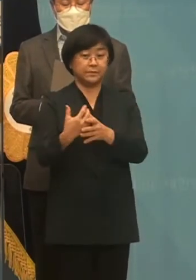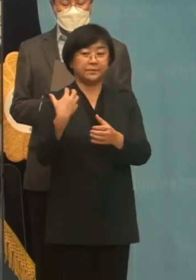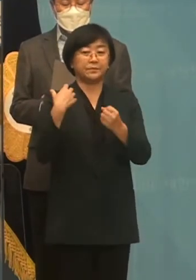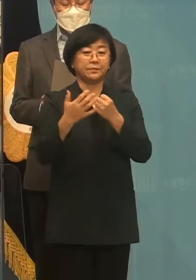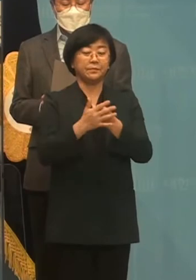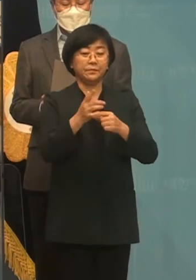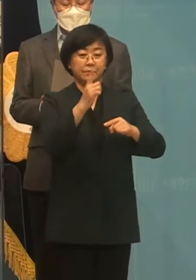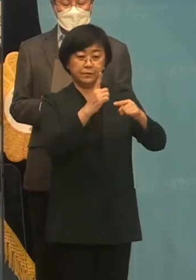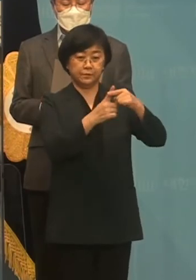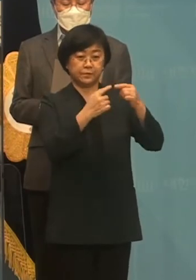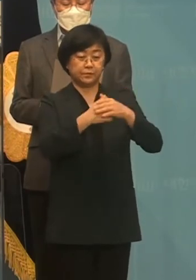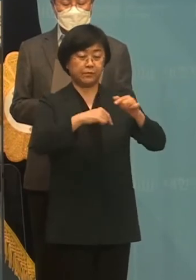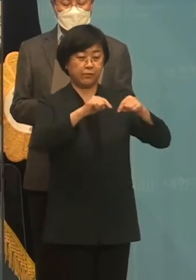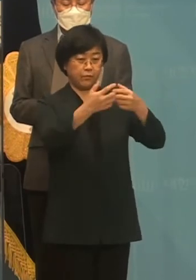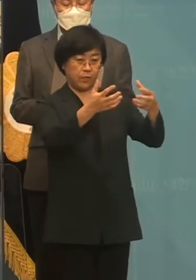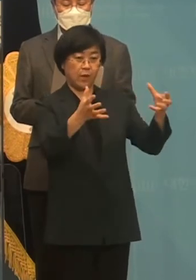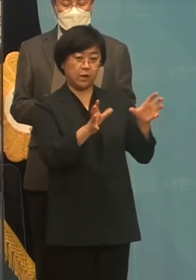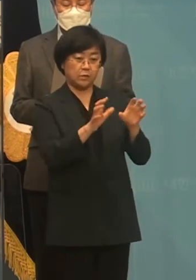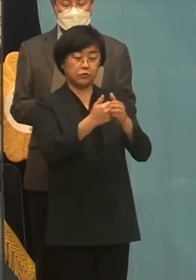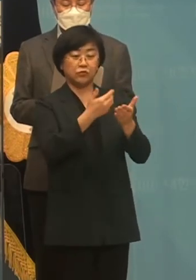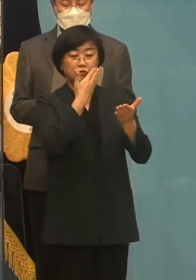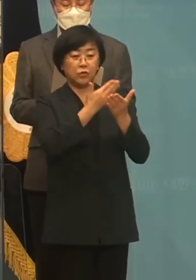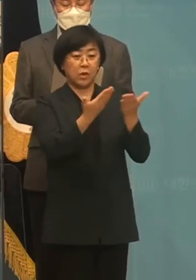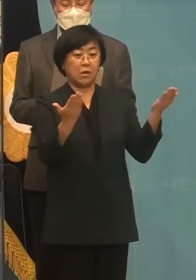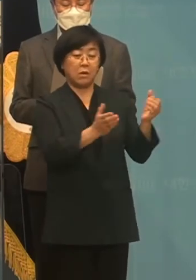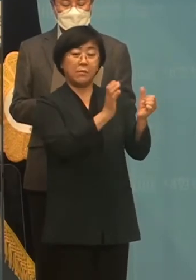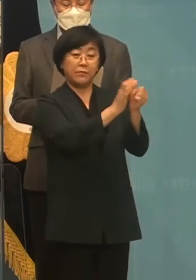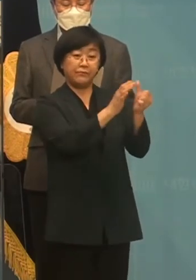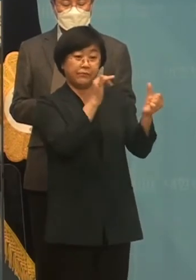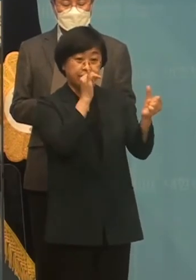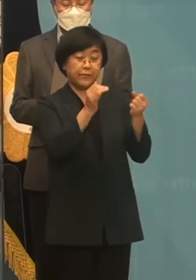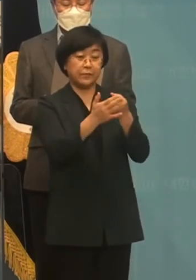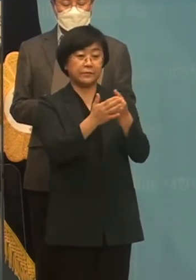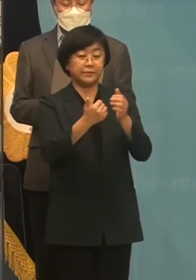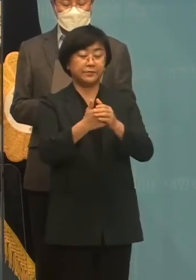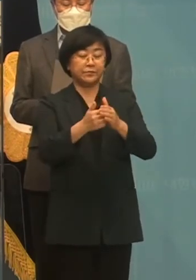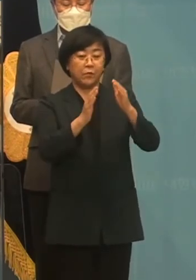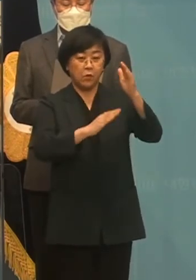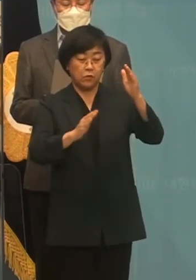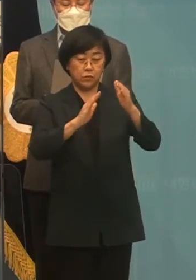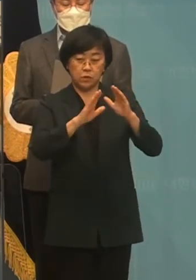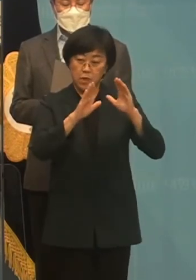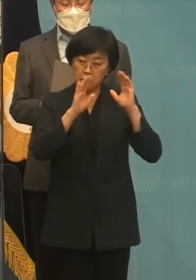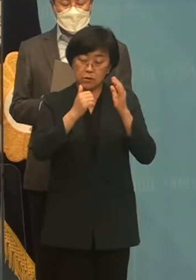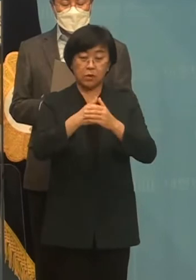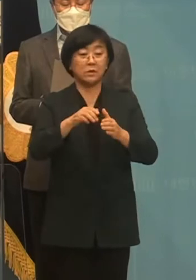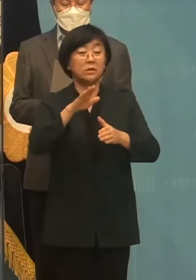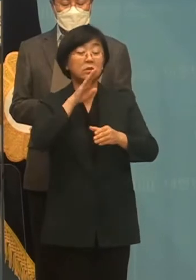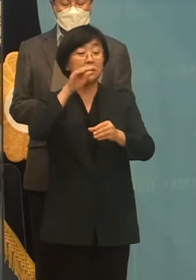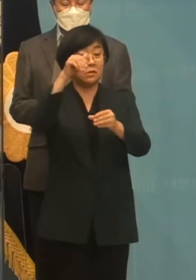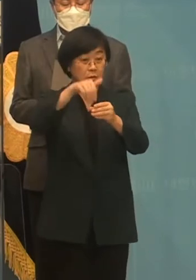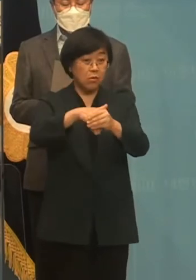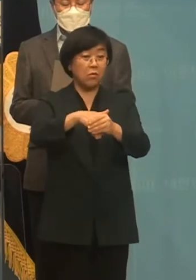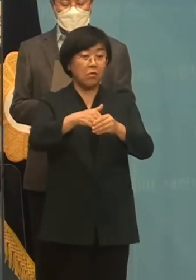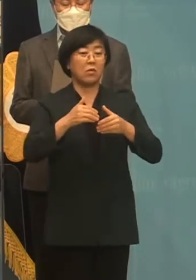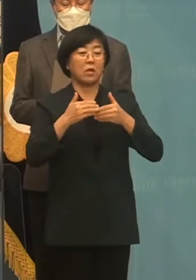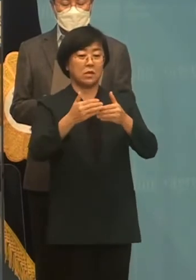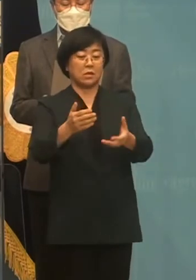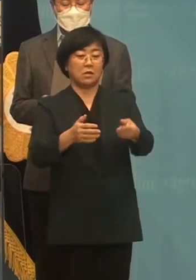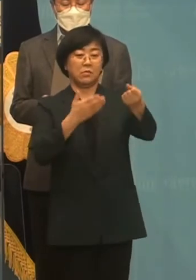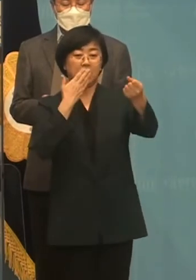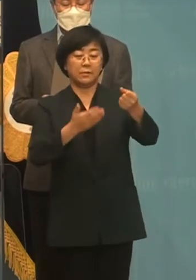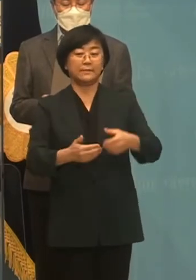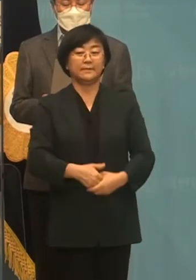이점에 더하여 정당 내에서도 주요 직책을 담당하는 등 공천 과정과 실제 선거에서 유리한 입지를 점하게